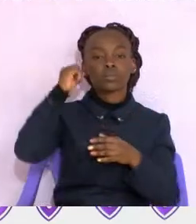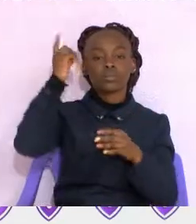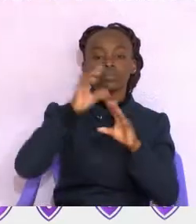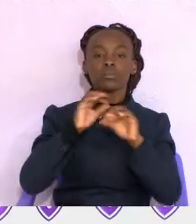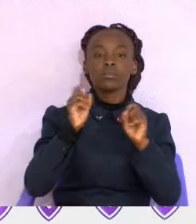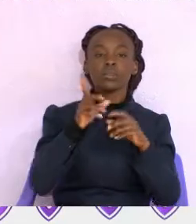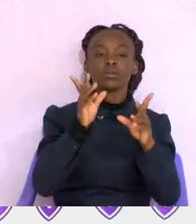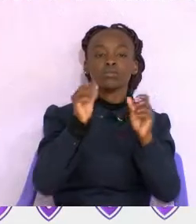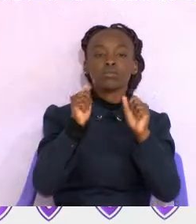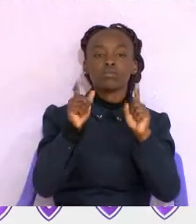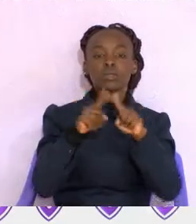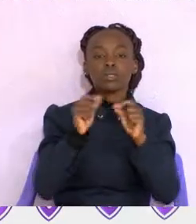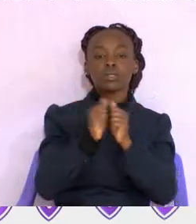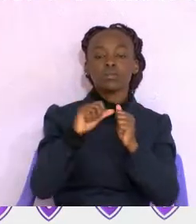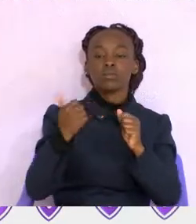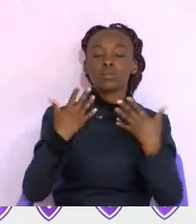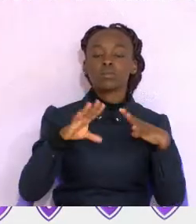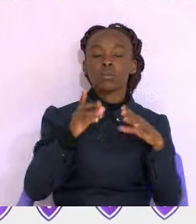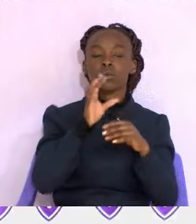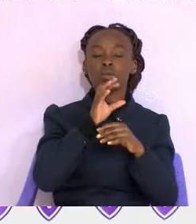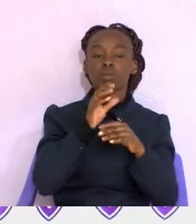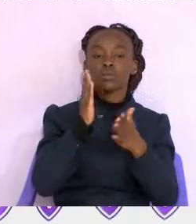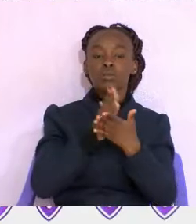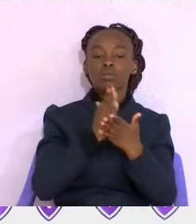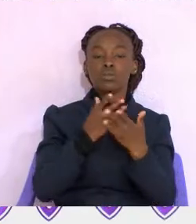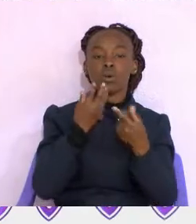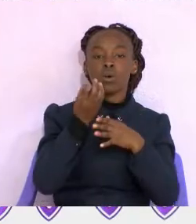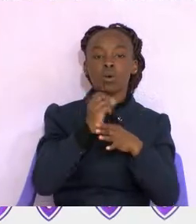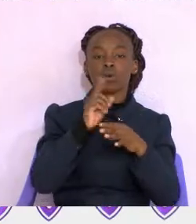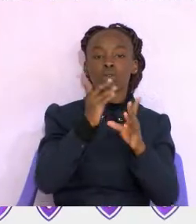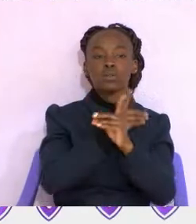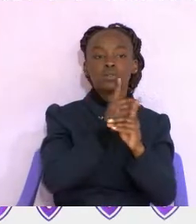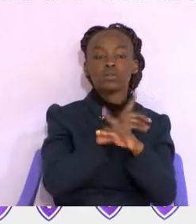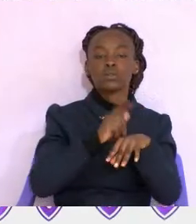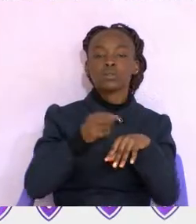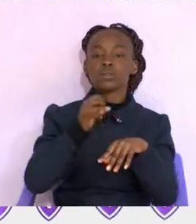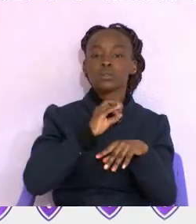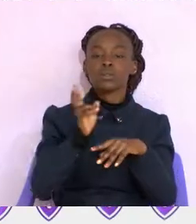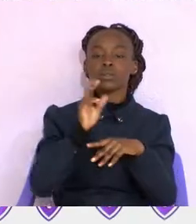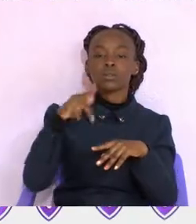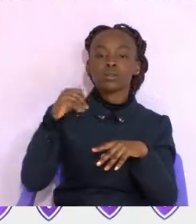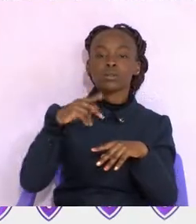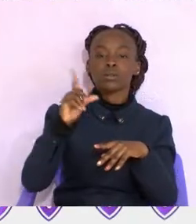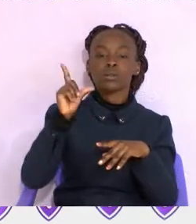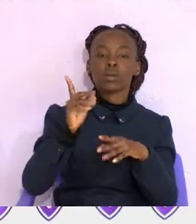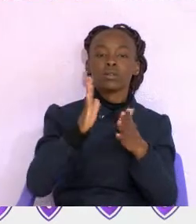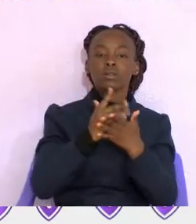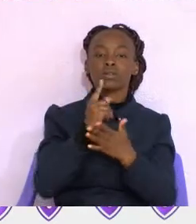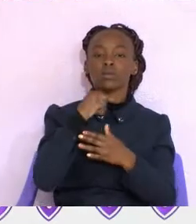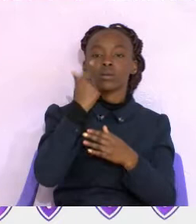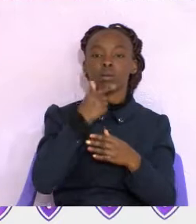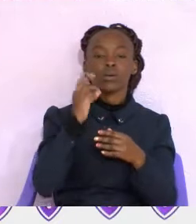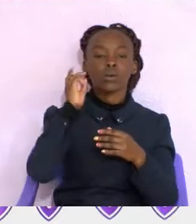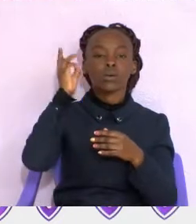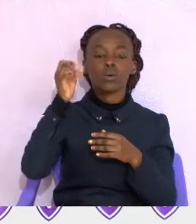wote ama labda utakuwa tofauti? Watu wa Mungu, ninapomuona Paulo namuona mtu aliyekuwa tofauti kabisa.